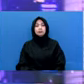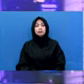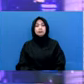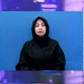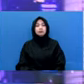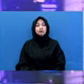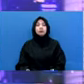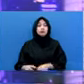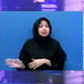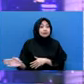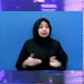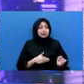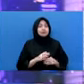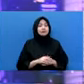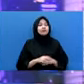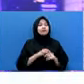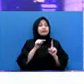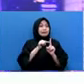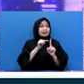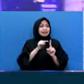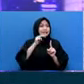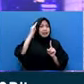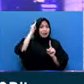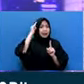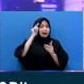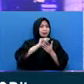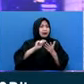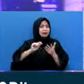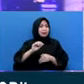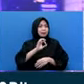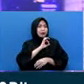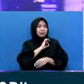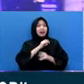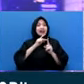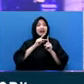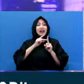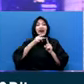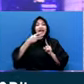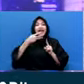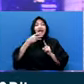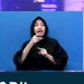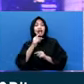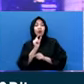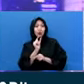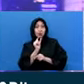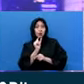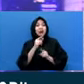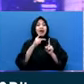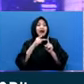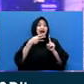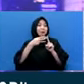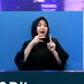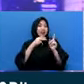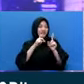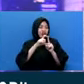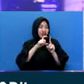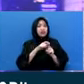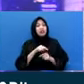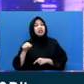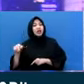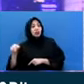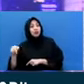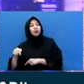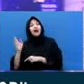yang juga jadi sorotan di Kompas malam saudara kepala sekretariat presiden Harry Budi Hartono membantah pemerintah menyewa 1000 mobil